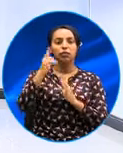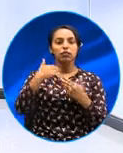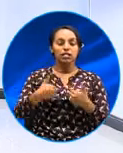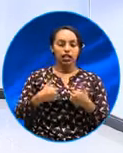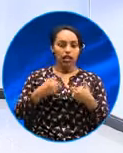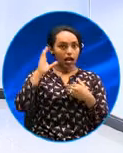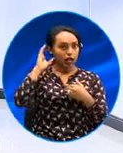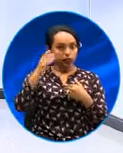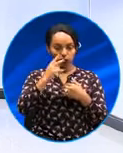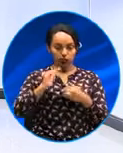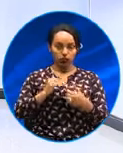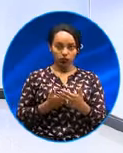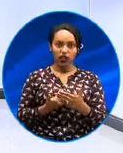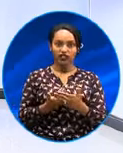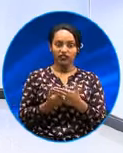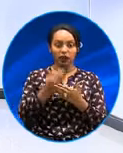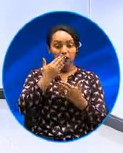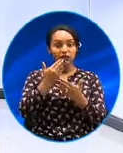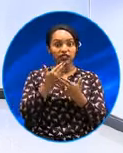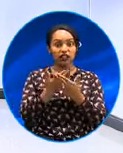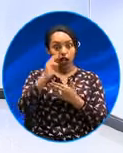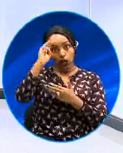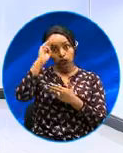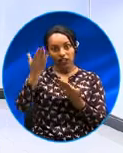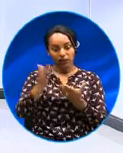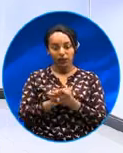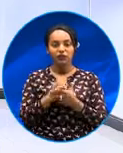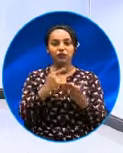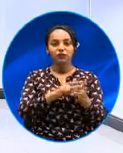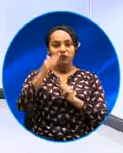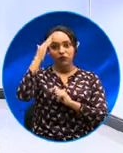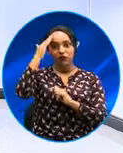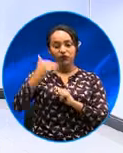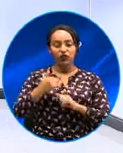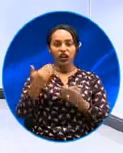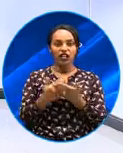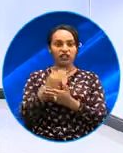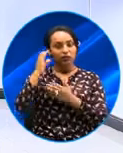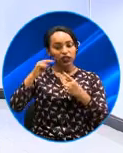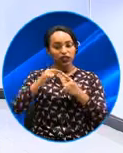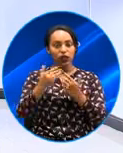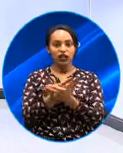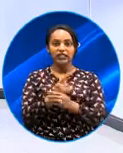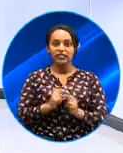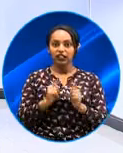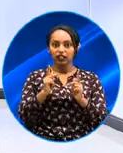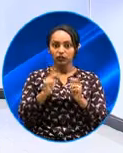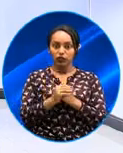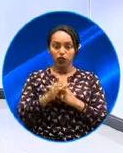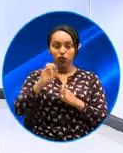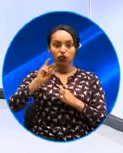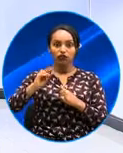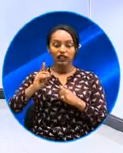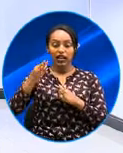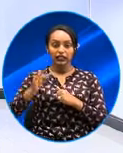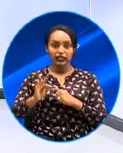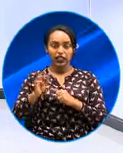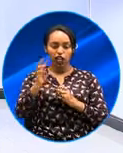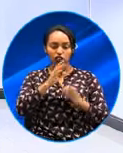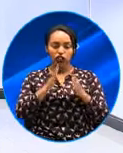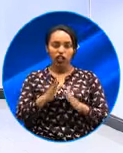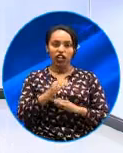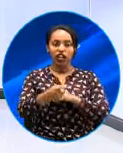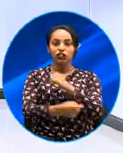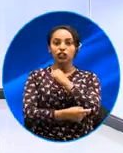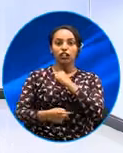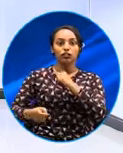ምን ይመስላል ለአድማጭ ተመልካቾቻችን አድርስልን። አመሰግናለሁ ሳለ ገብርኤል። እንግዲህ እንደሚታወቀው አዲስ ሚዲያ ኔትወርክ አዲስ ቴሌቪዥን የኮቪድ-19